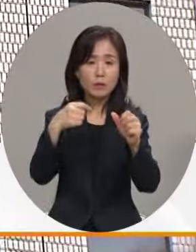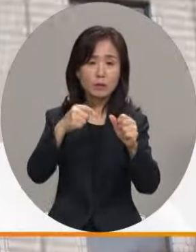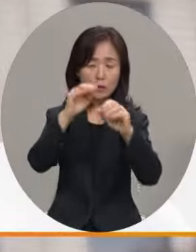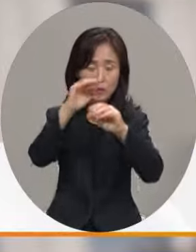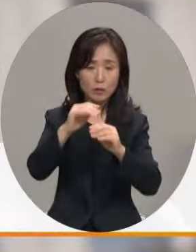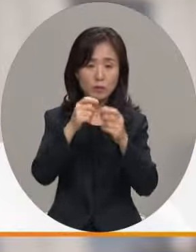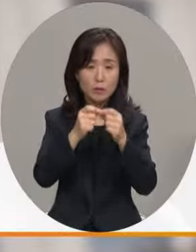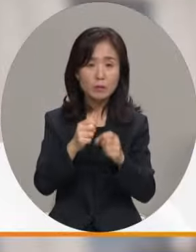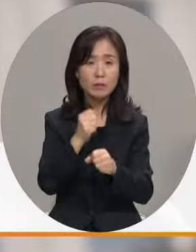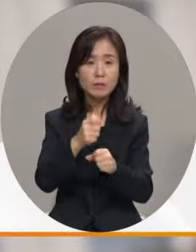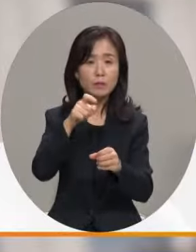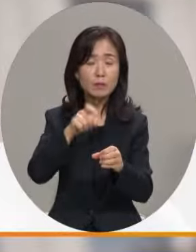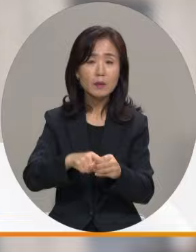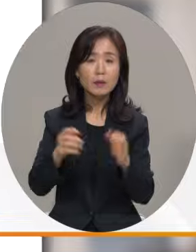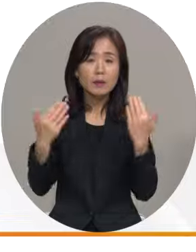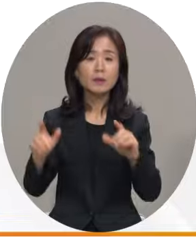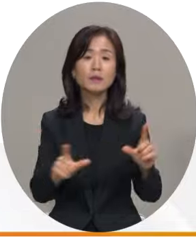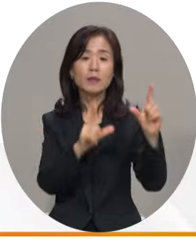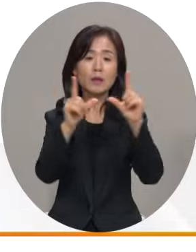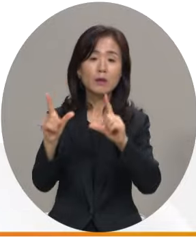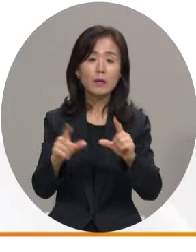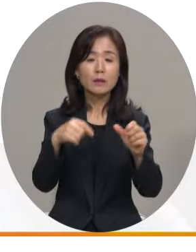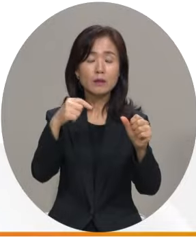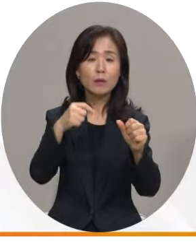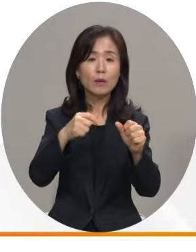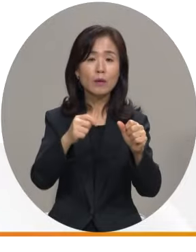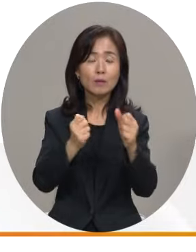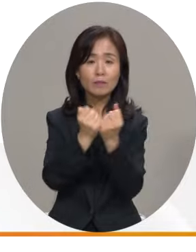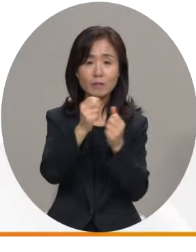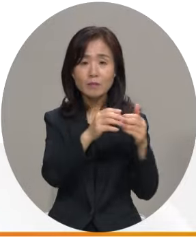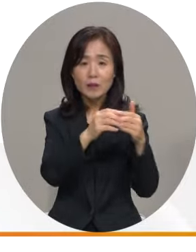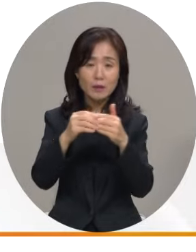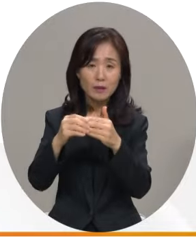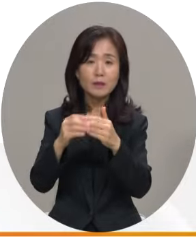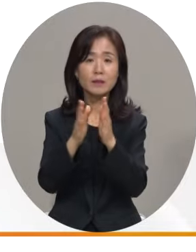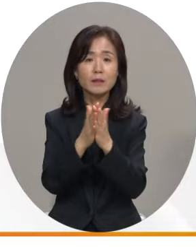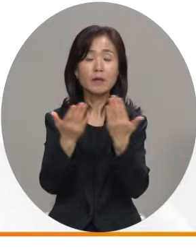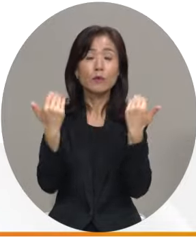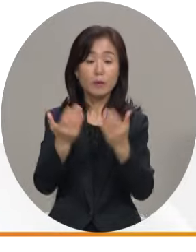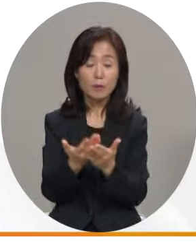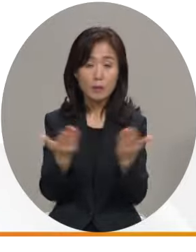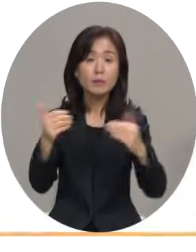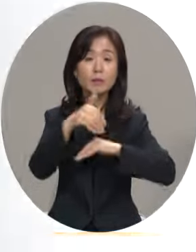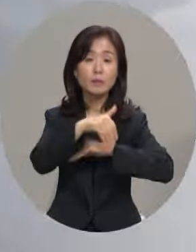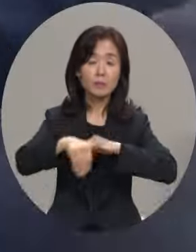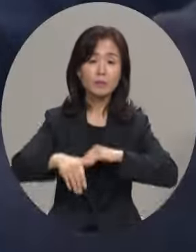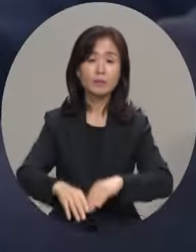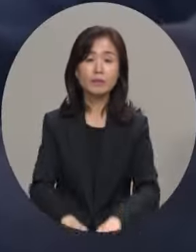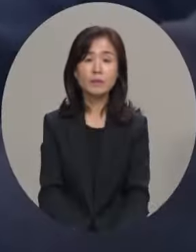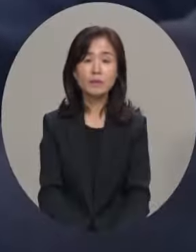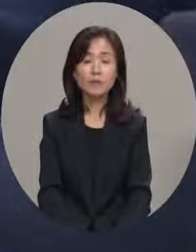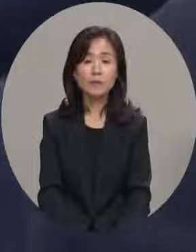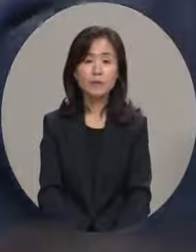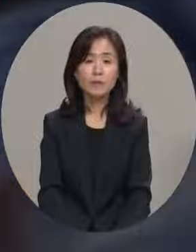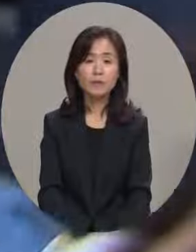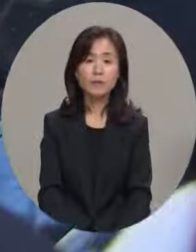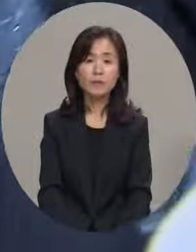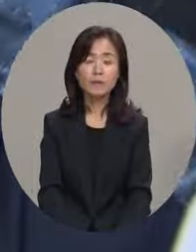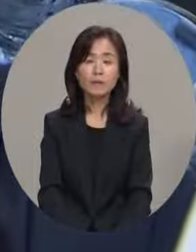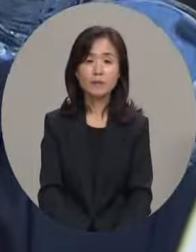위해 학생 생활규정 길라잡이라는 이름의 생활지도 가이드라인을 학교에 배포한다고 밝혔습니다. EBS